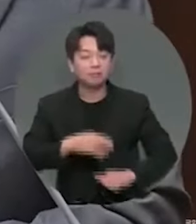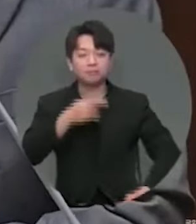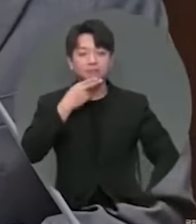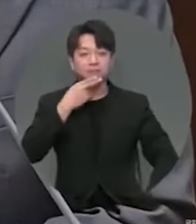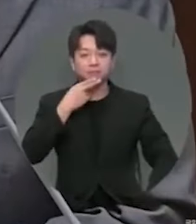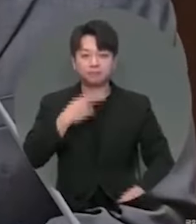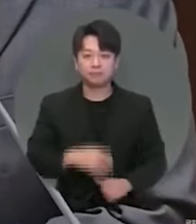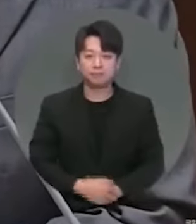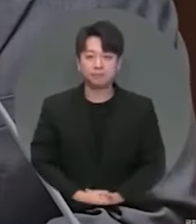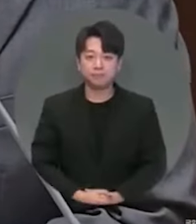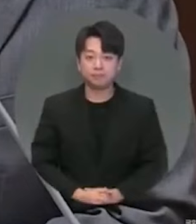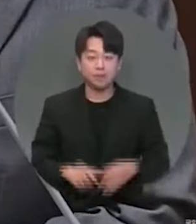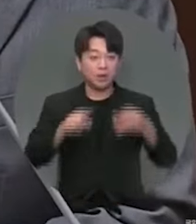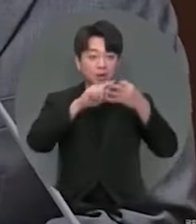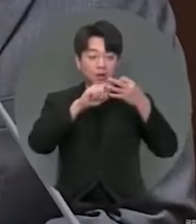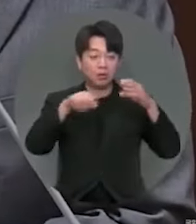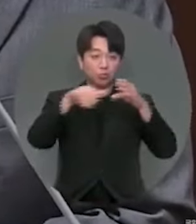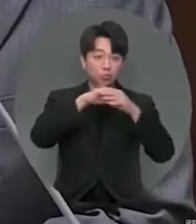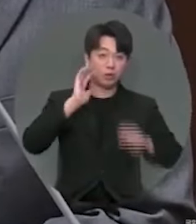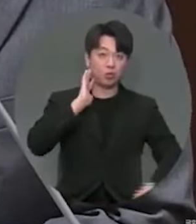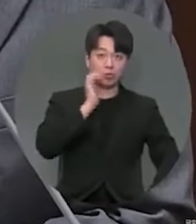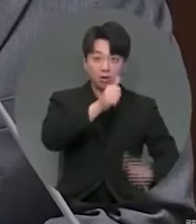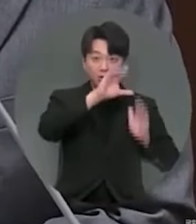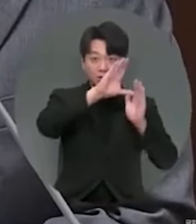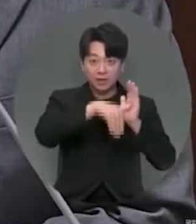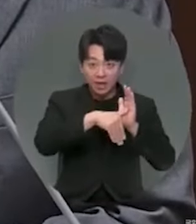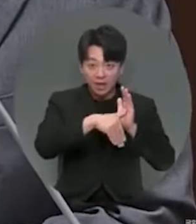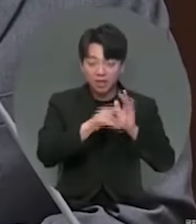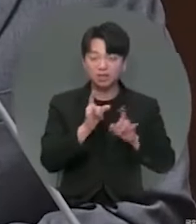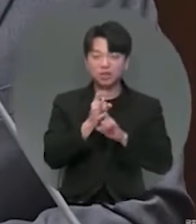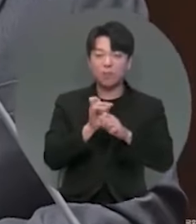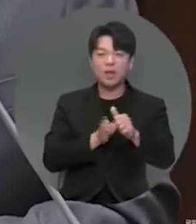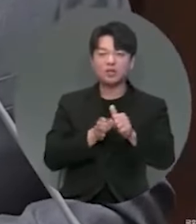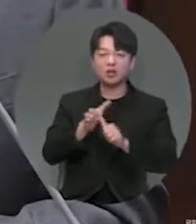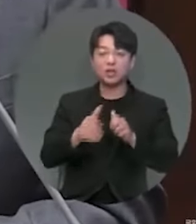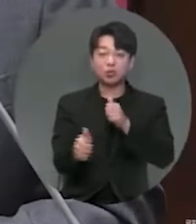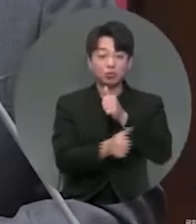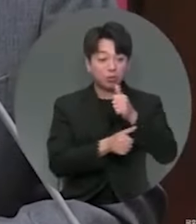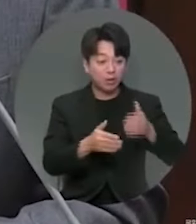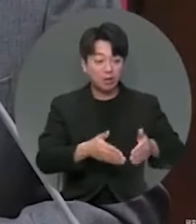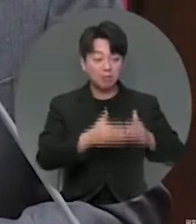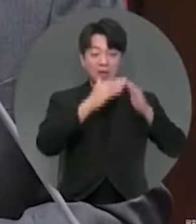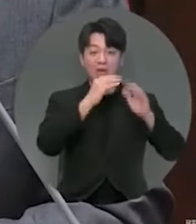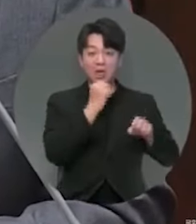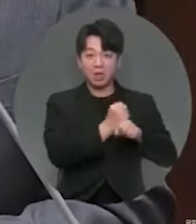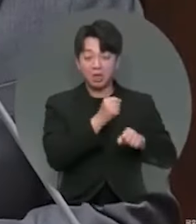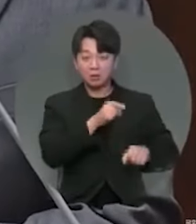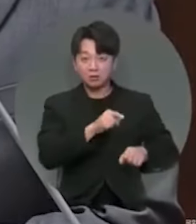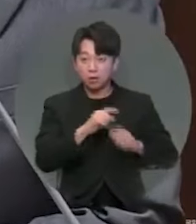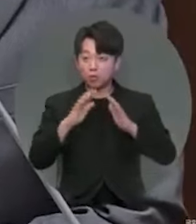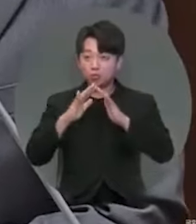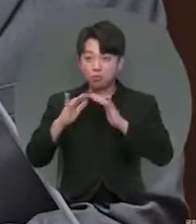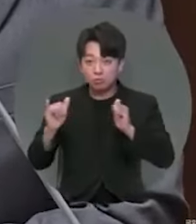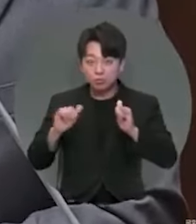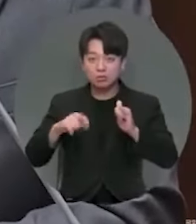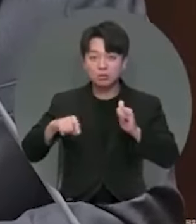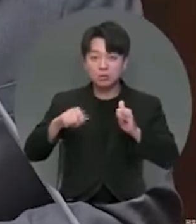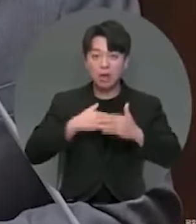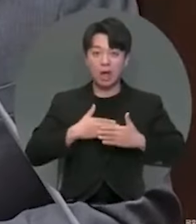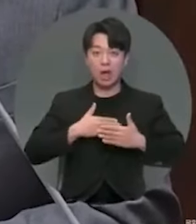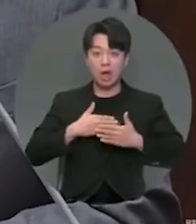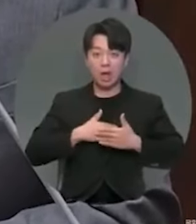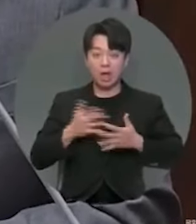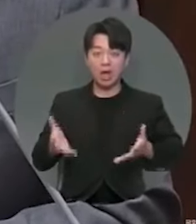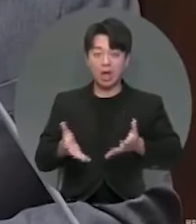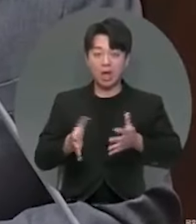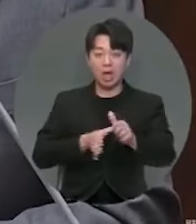적폐청산위원회를 만들어서 얼마나 광풍을 몰아쳤습니까? 공무원들을 벌벌 떨게 만들지 않았습니까? 이런 것이 바로 정치보복인